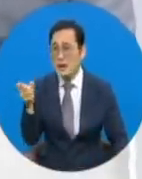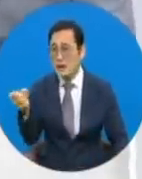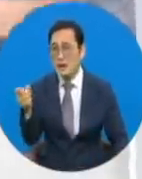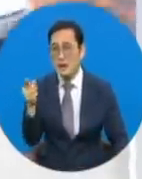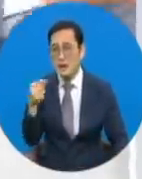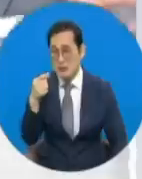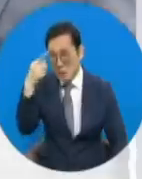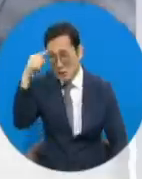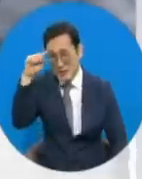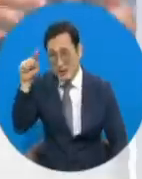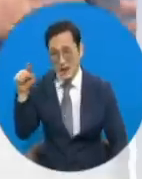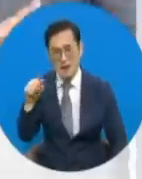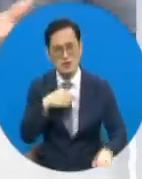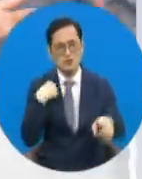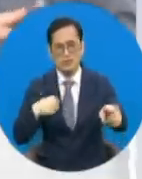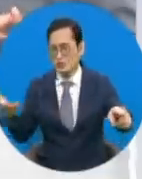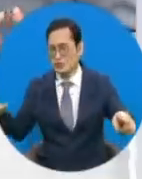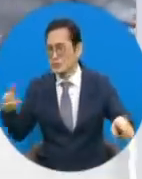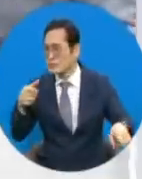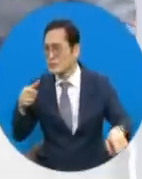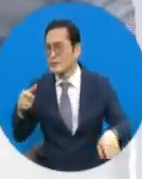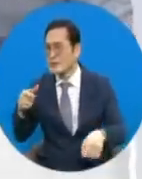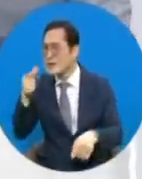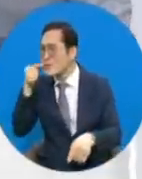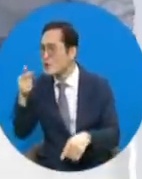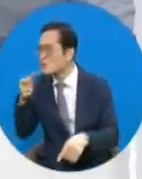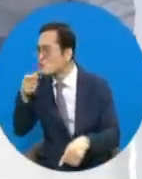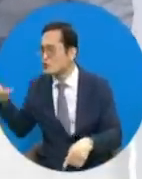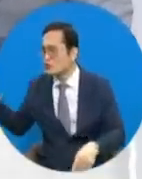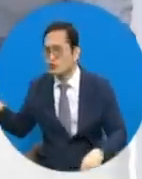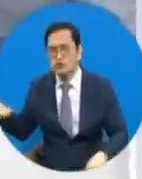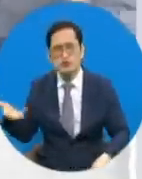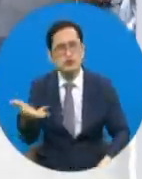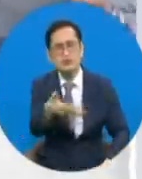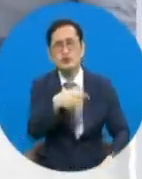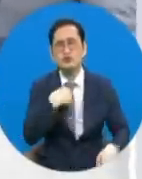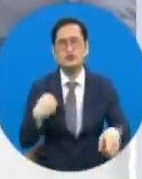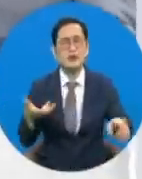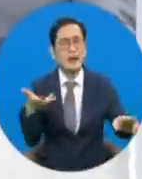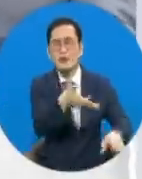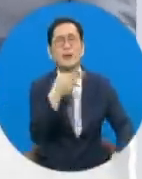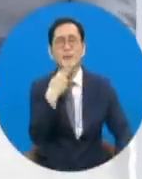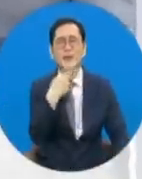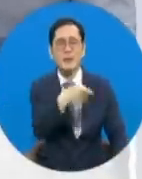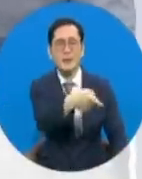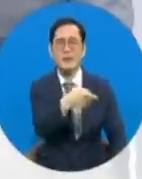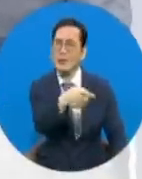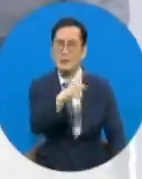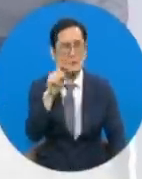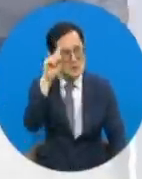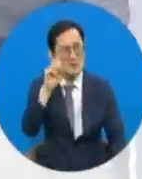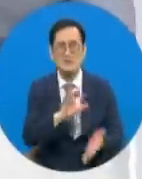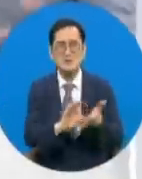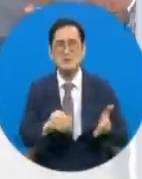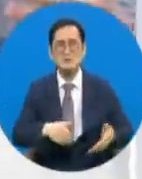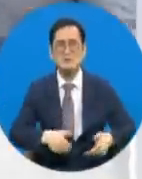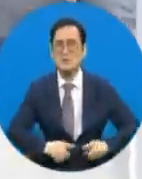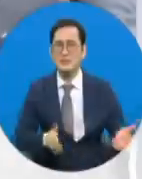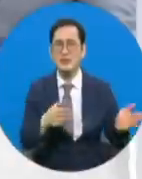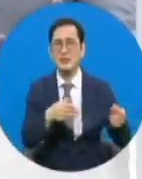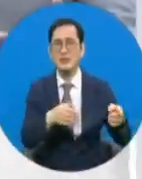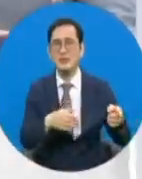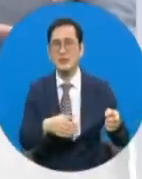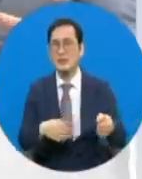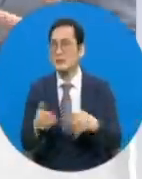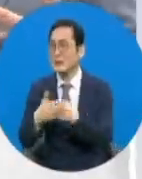것이지 중국 갈 가능성은 우리보다 훨씬 낮아요. 이제 그런 의미에서 과연 정합성이 있느냐의 문제이고 중심 있는